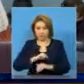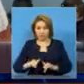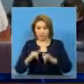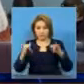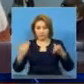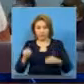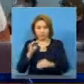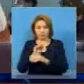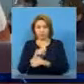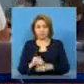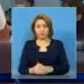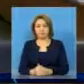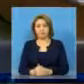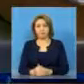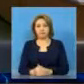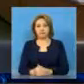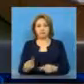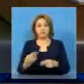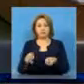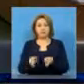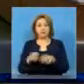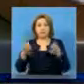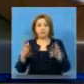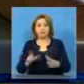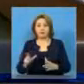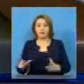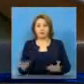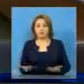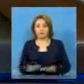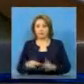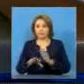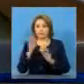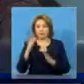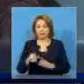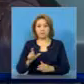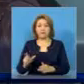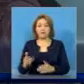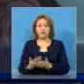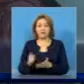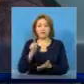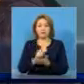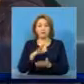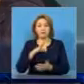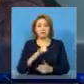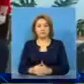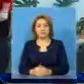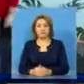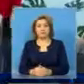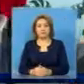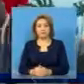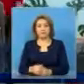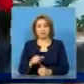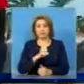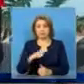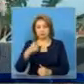өркендеуіне үлесімізді қосамыз. Сондай-ақ қарапайым қала тұрғындары да дауыс беріп, азаматтық ұстанымын білдірді. Біздің өзіміздің